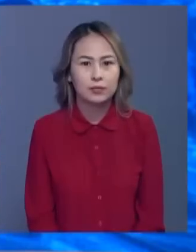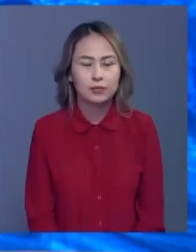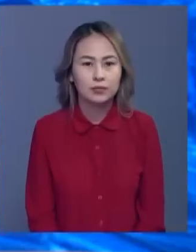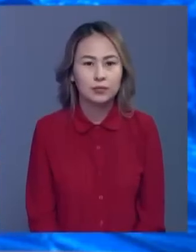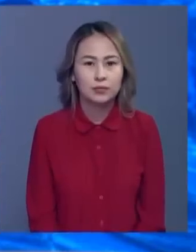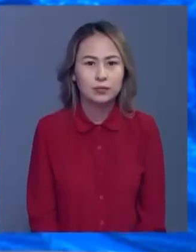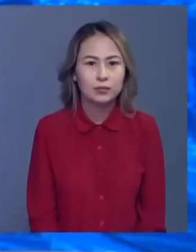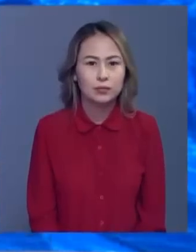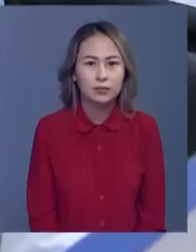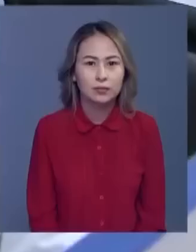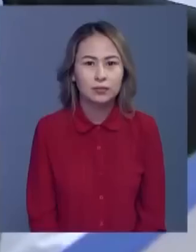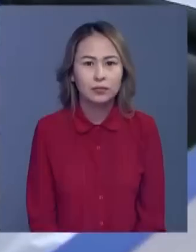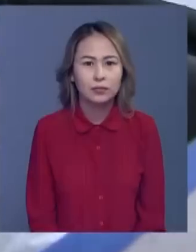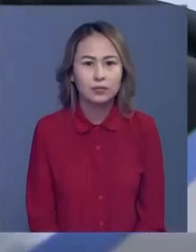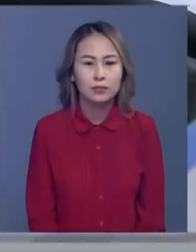толықтырсын.